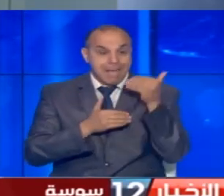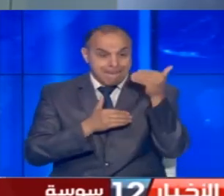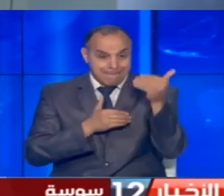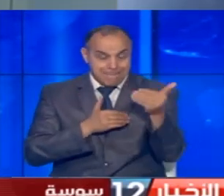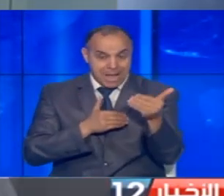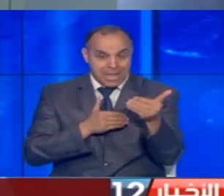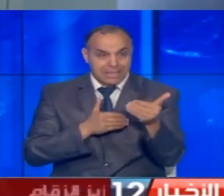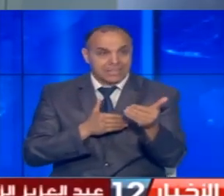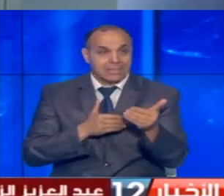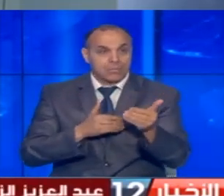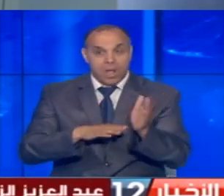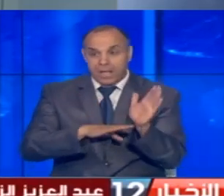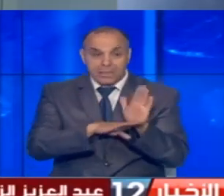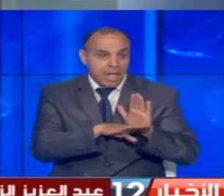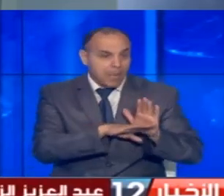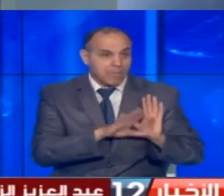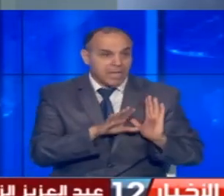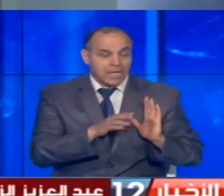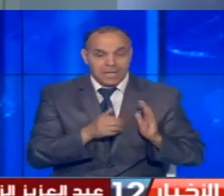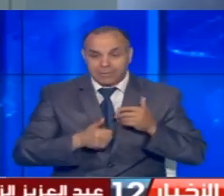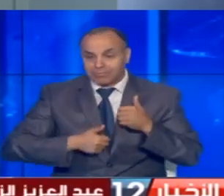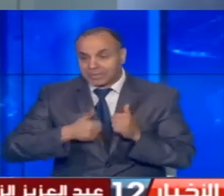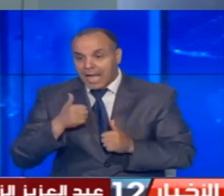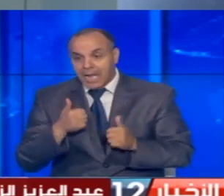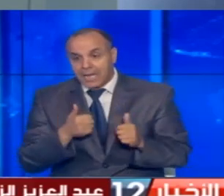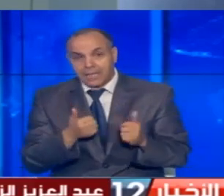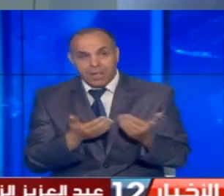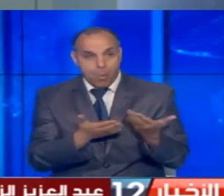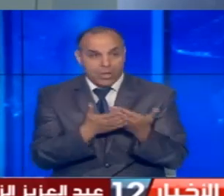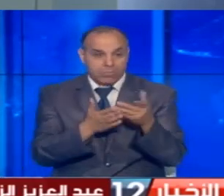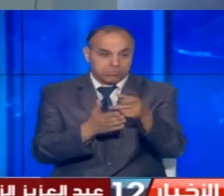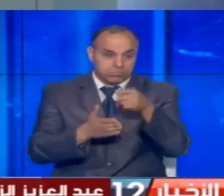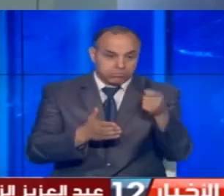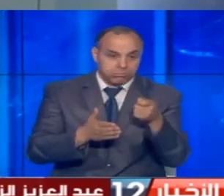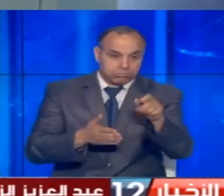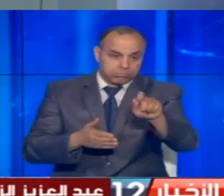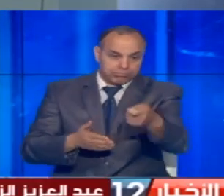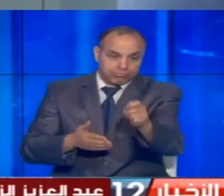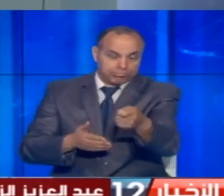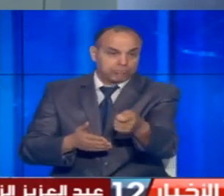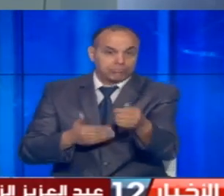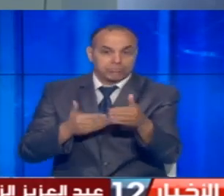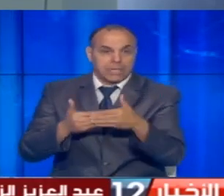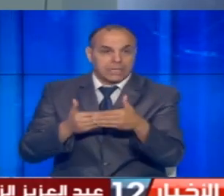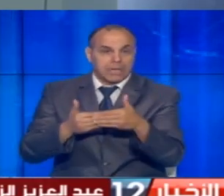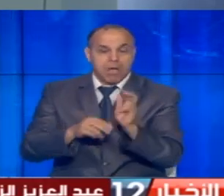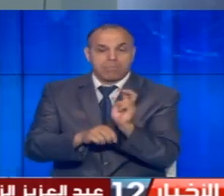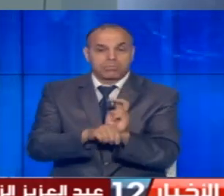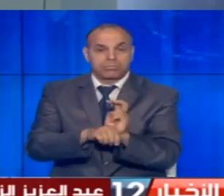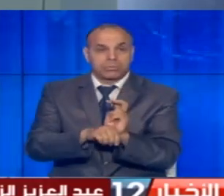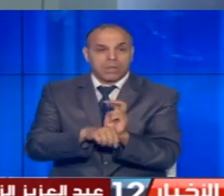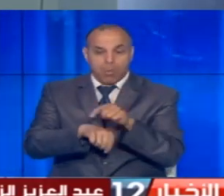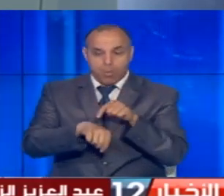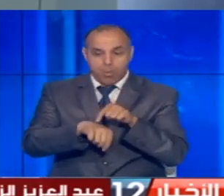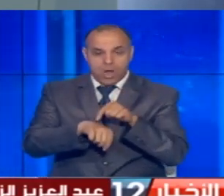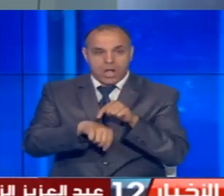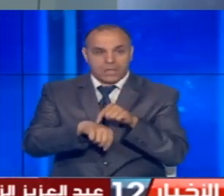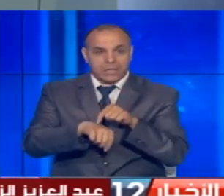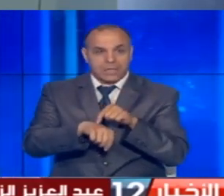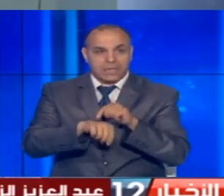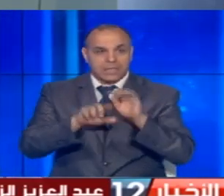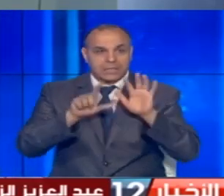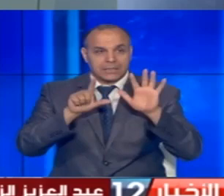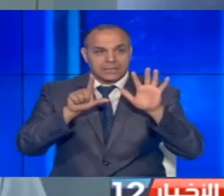هذه وتأمين الامتحانات في الخزانة الحديدية المغلقة تبقى مؤمنة إلى غاية حدود